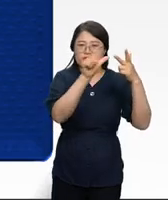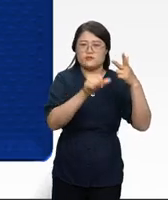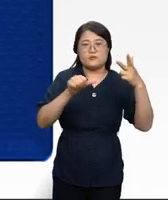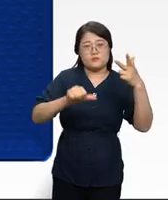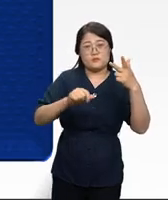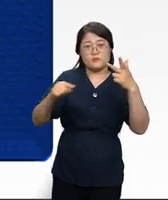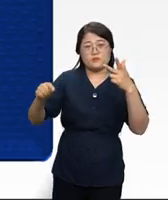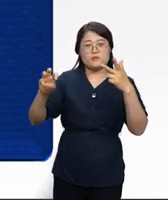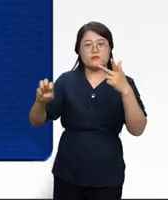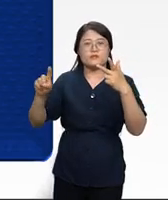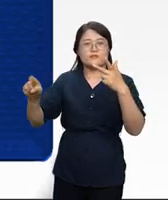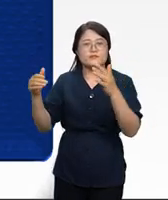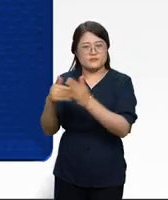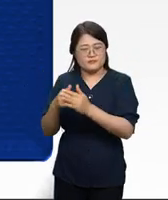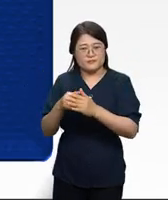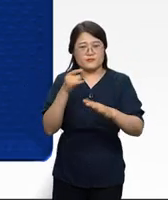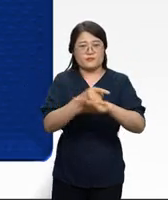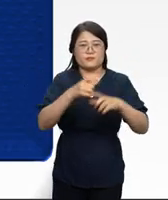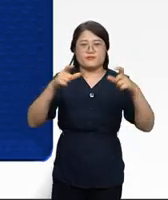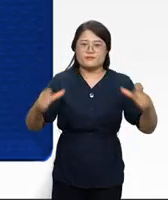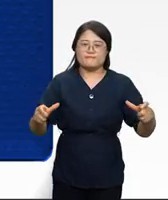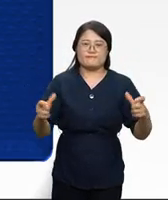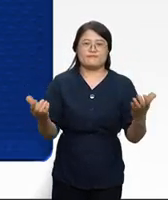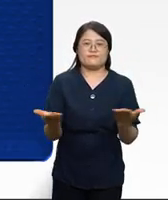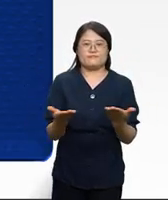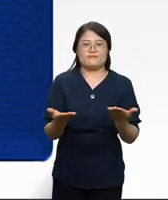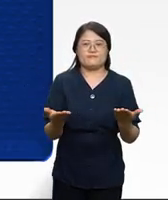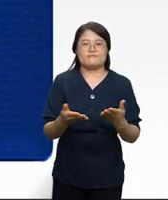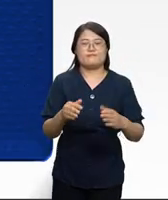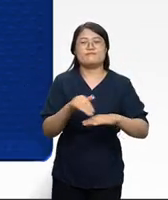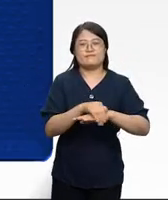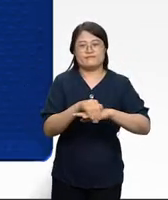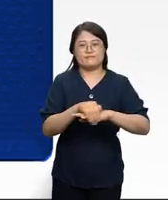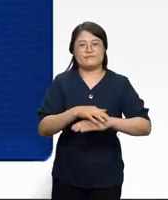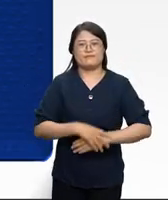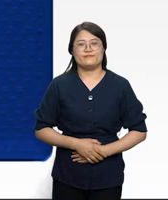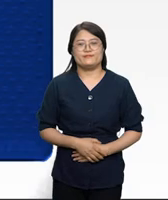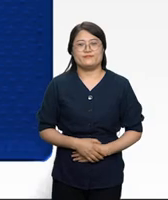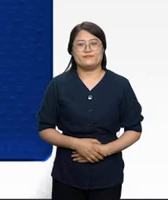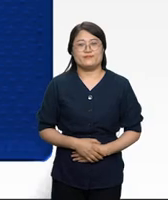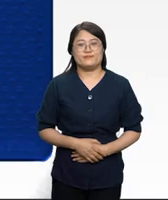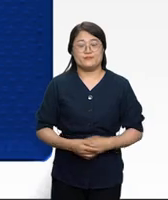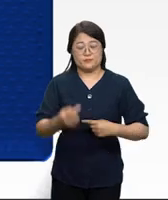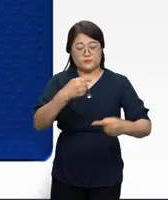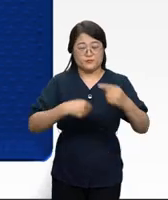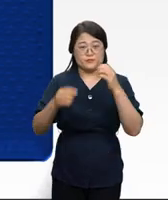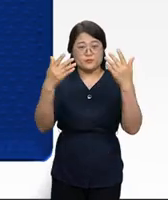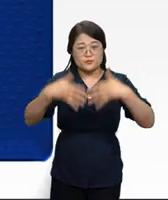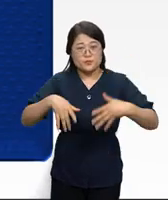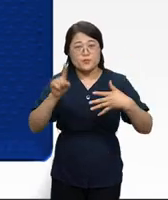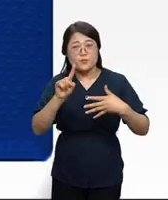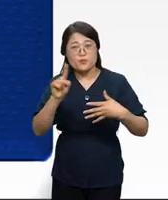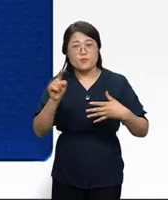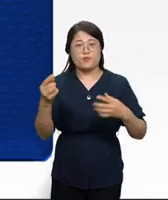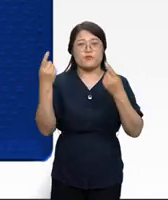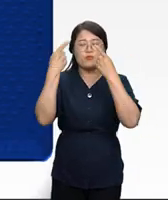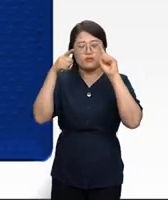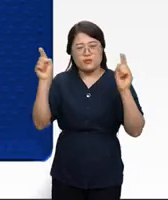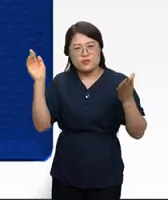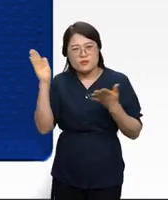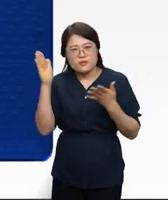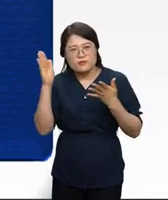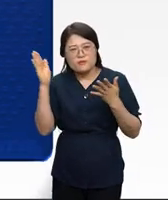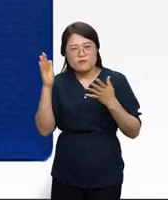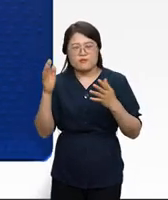5일부터 31일까지며 의왕시 산하 행정기관에서 근무하게 될 예정입니다. 대상은 의왕시에 거주하는